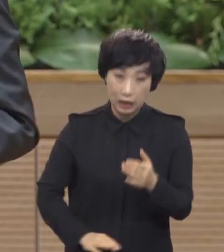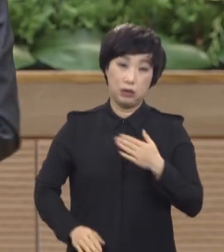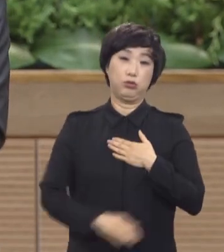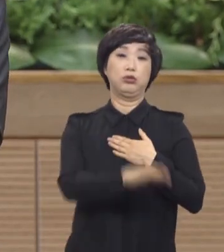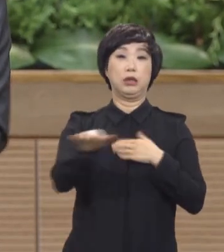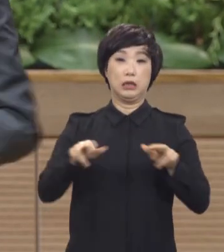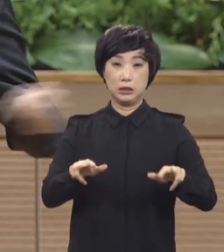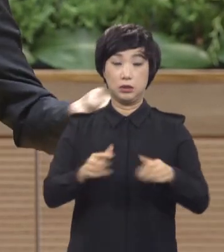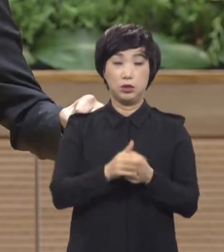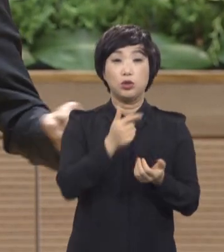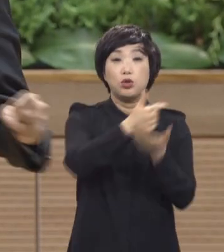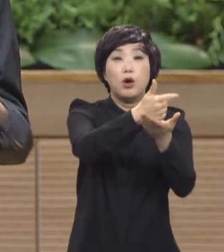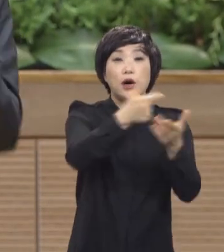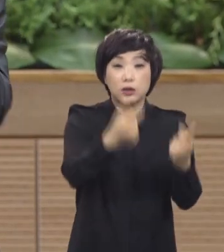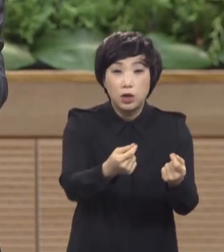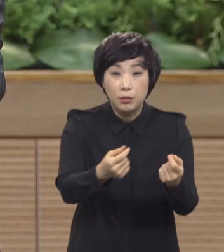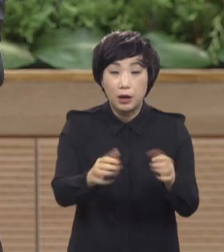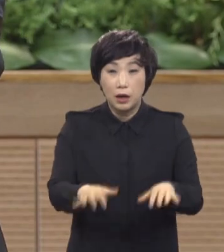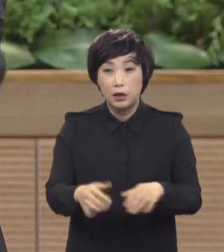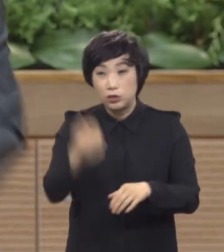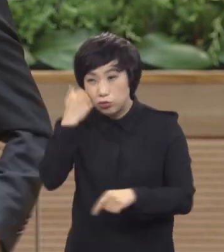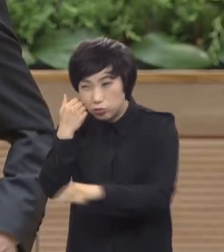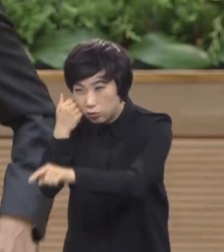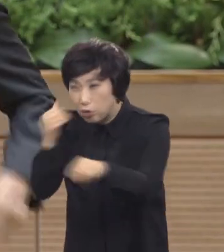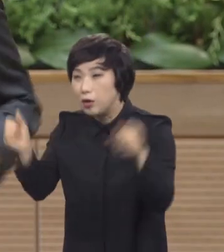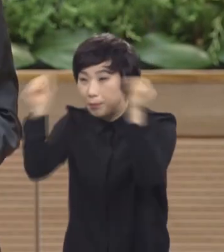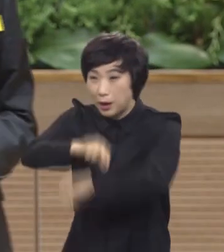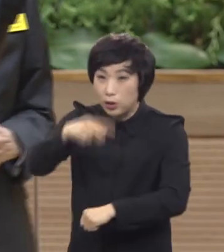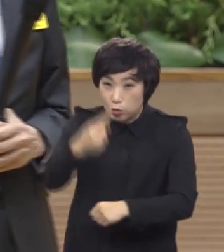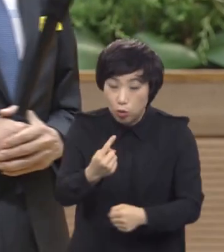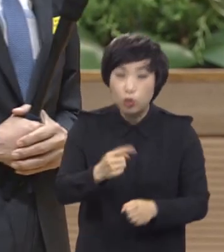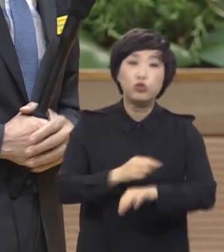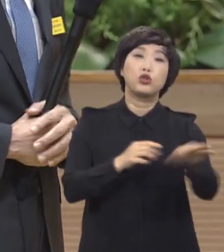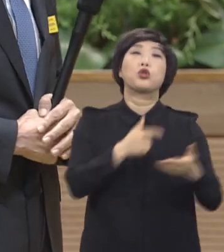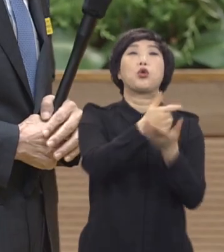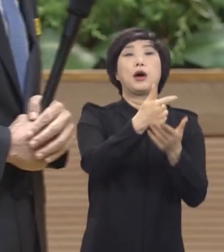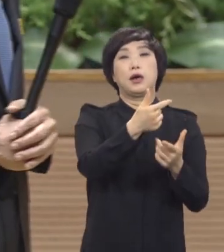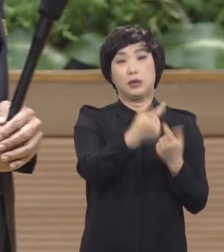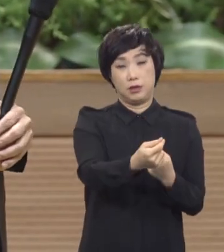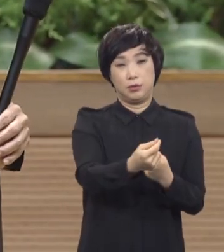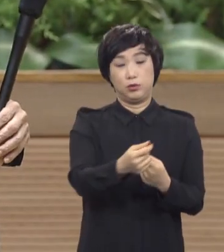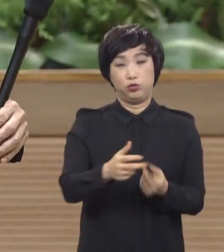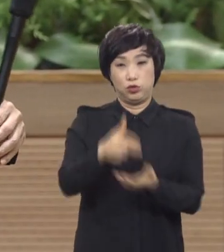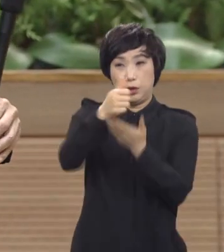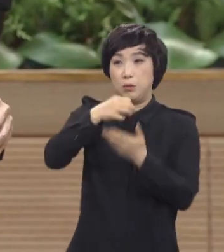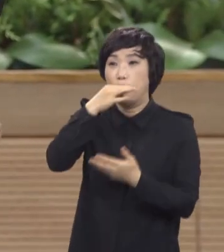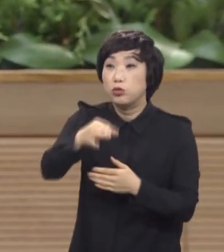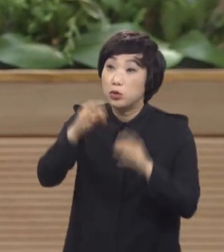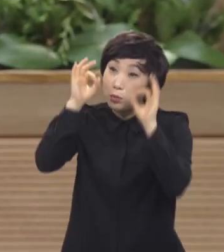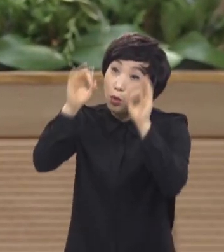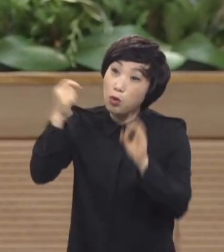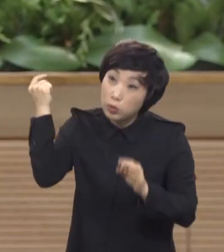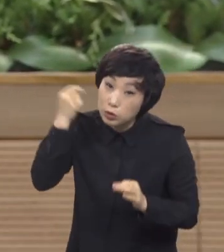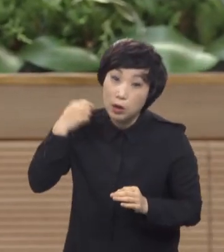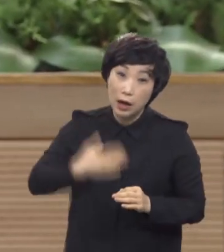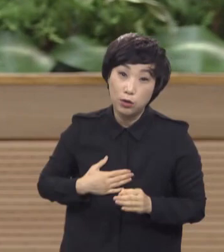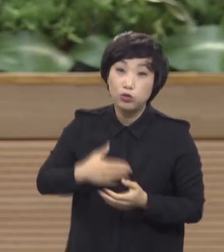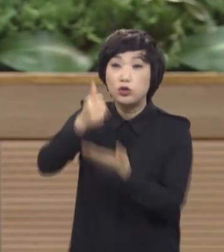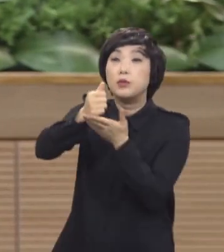다른 사람 다망해도 주님의 목소리를 듣고 주님의 목소리대로 사는 사람이 될 때